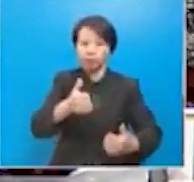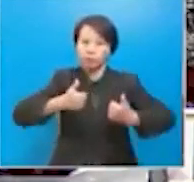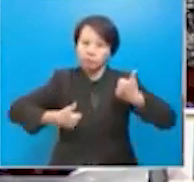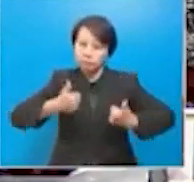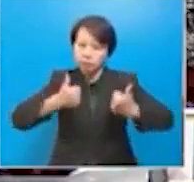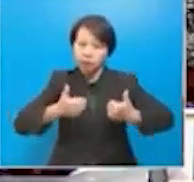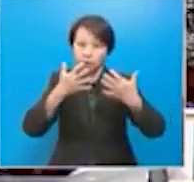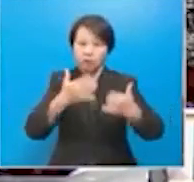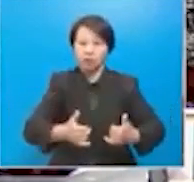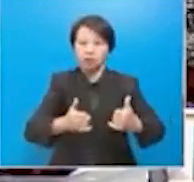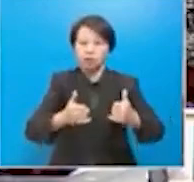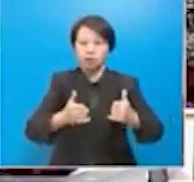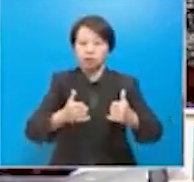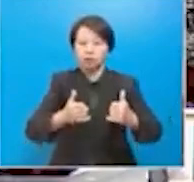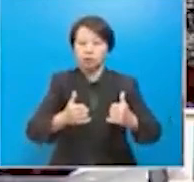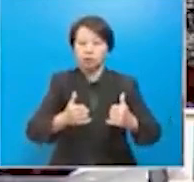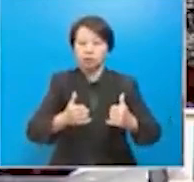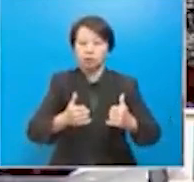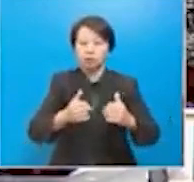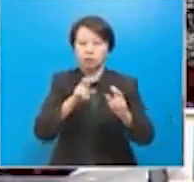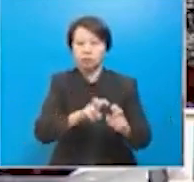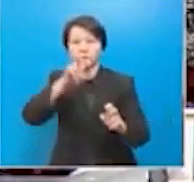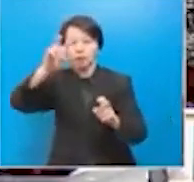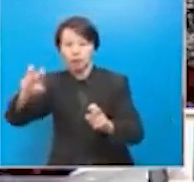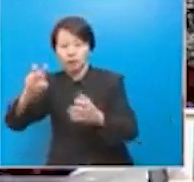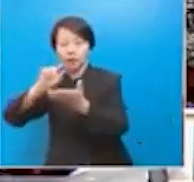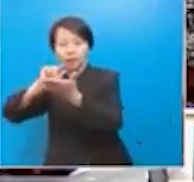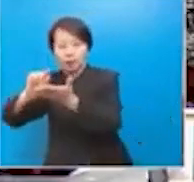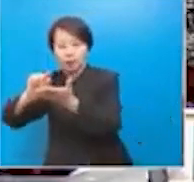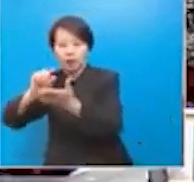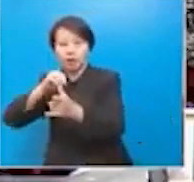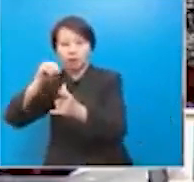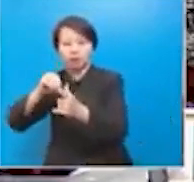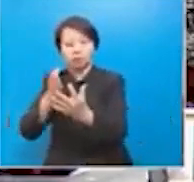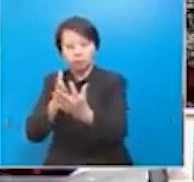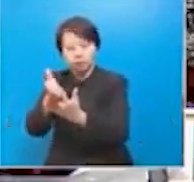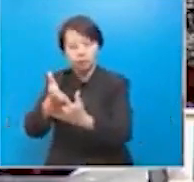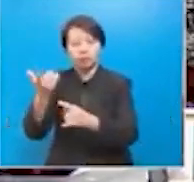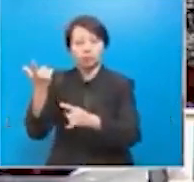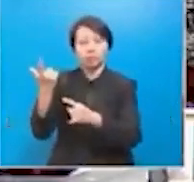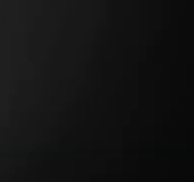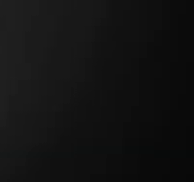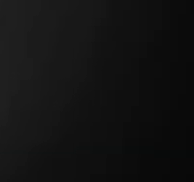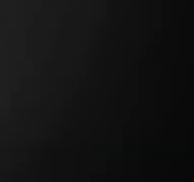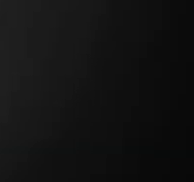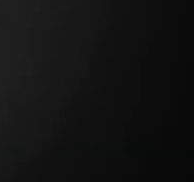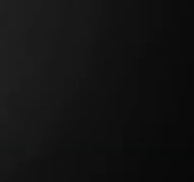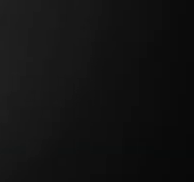melaksanakan secara peribadi ataupun kita taja melalui latihan hadiah persekutuan.